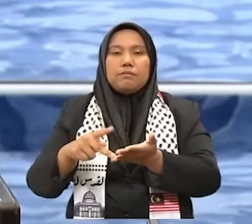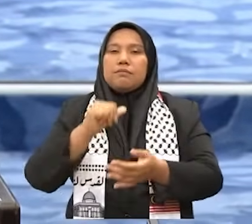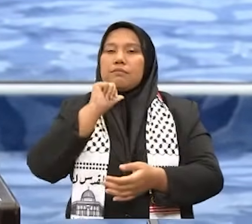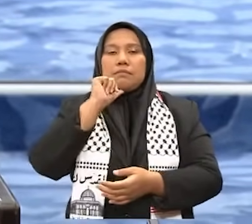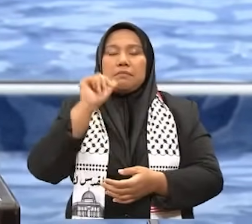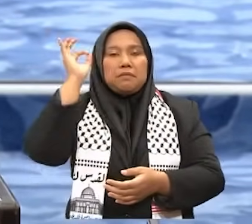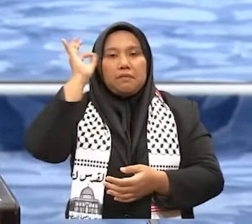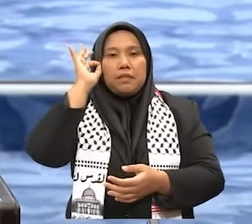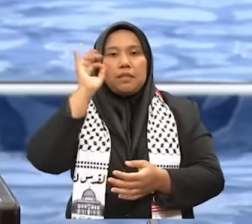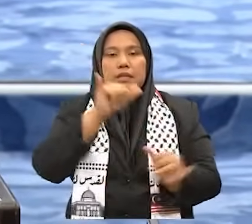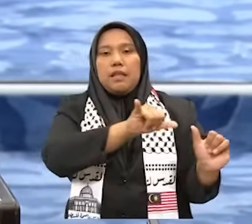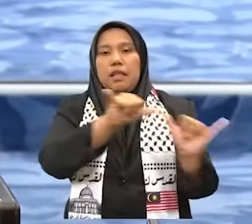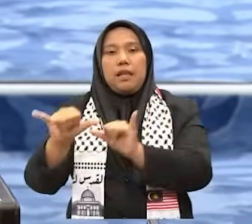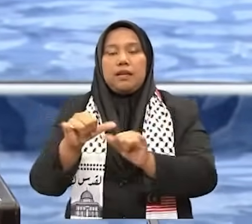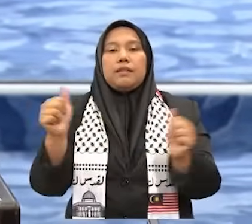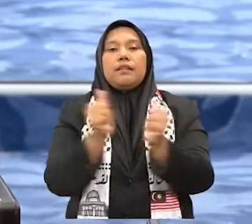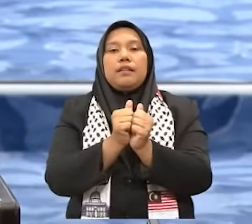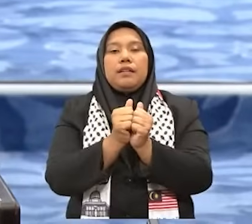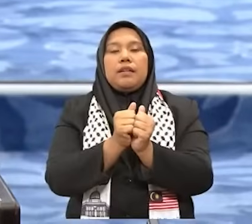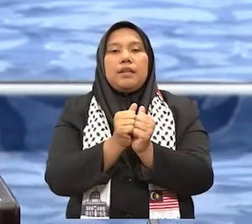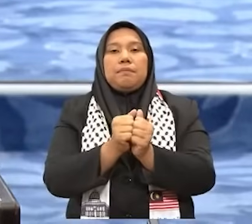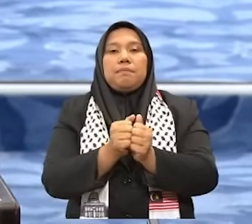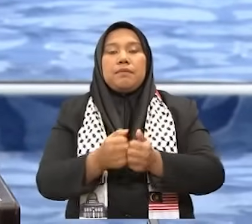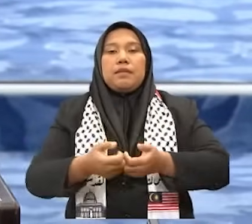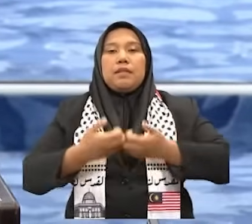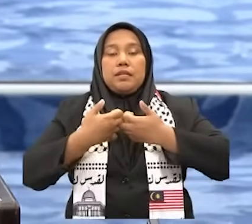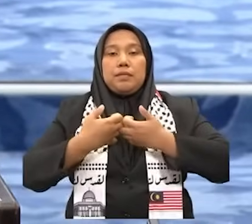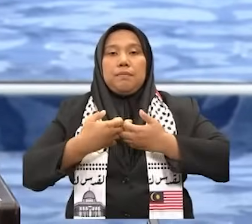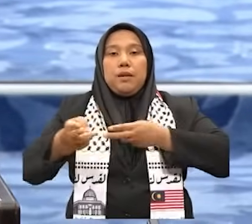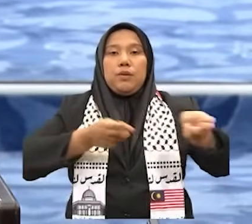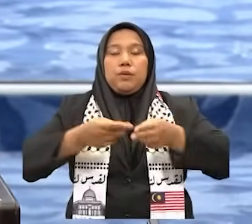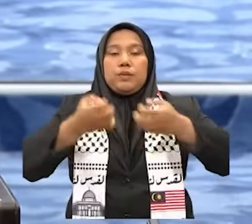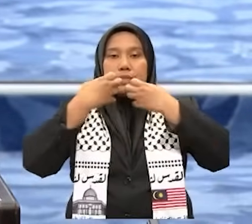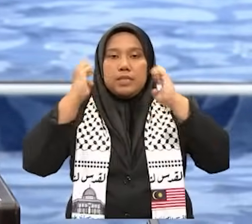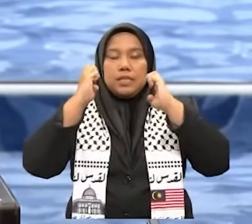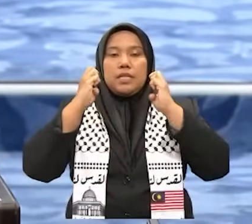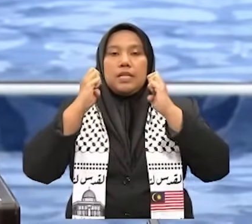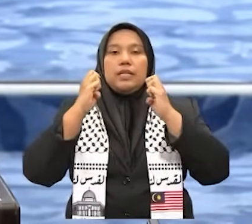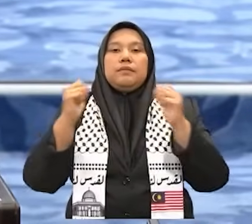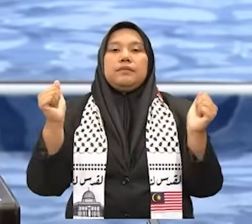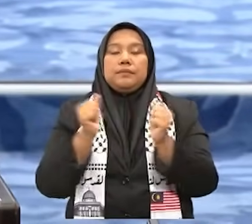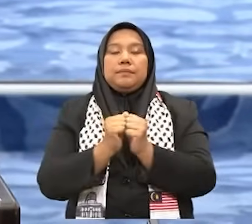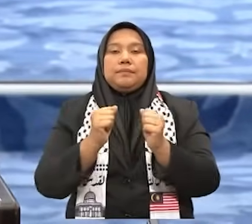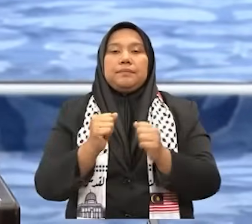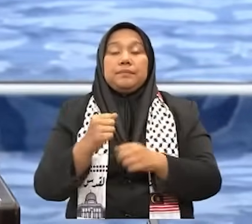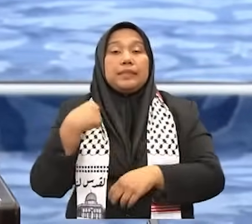selaras dengan prinsip pengurusan cekap dan tata kelola yang kita sebut selama ini.